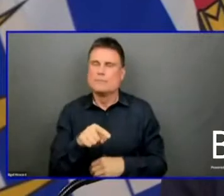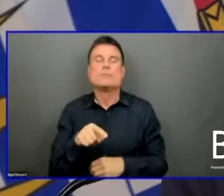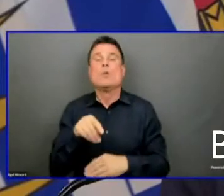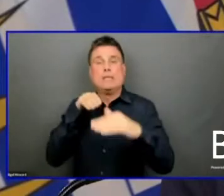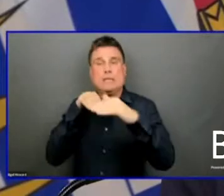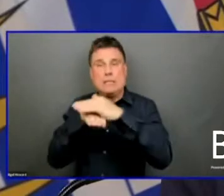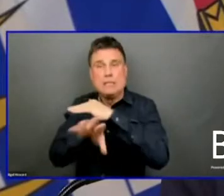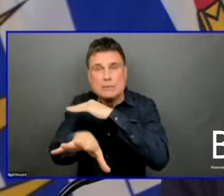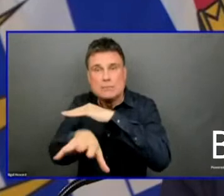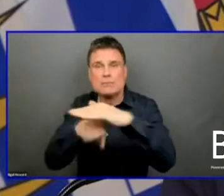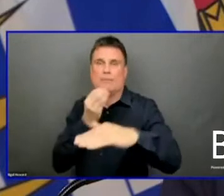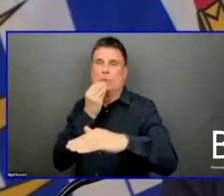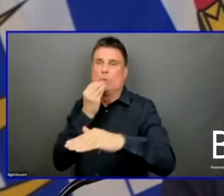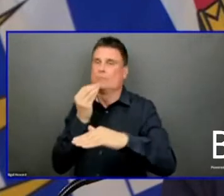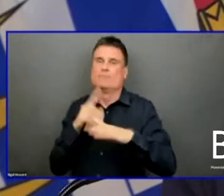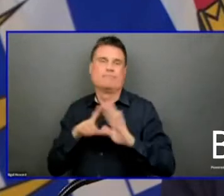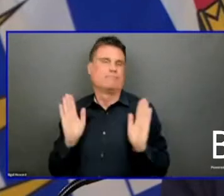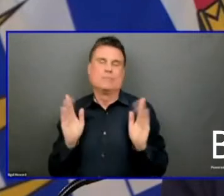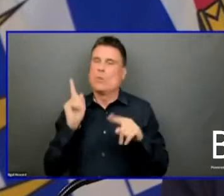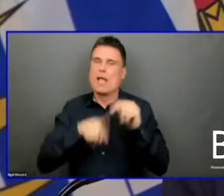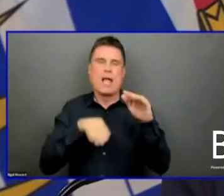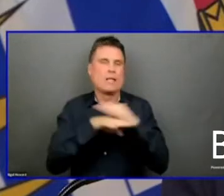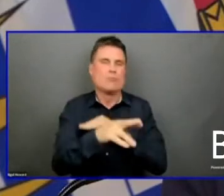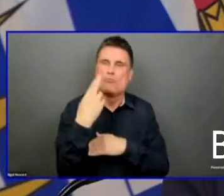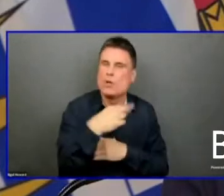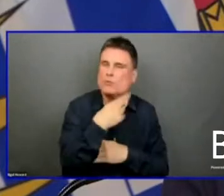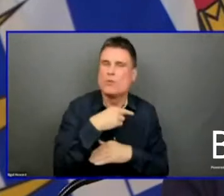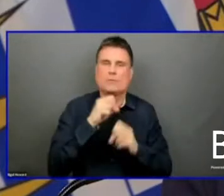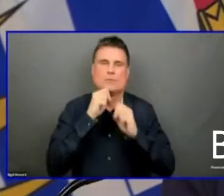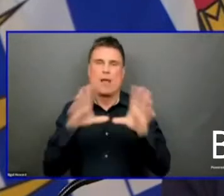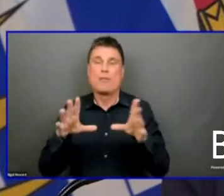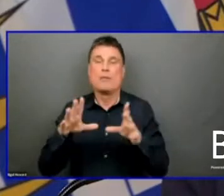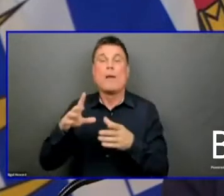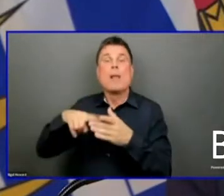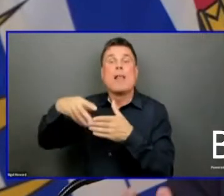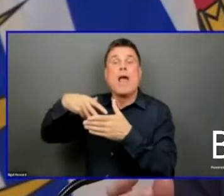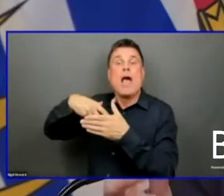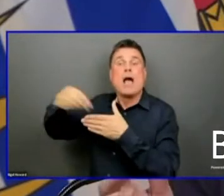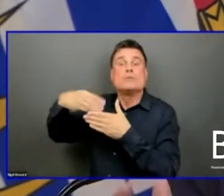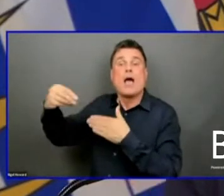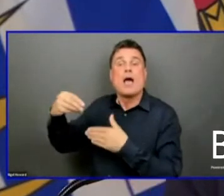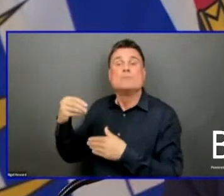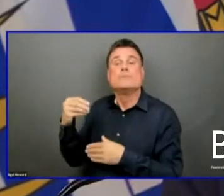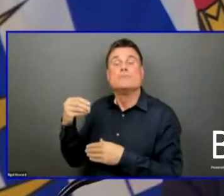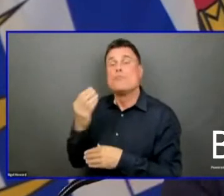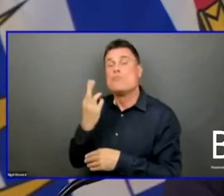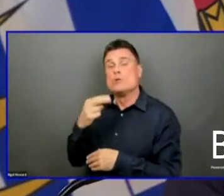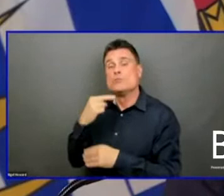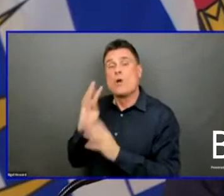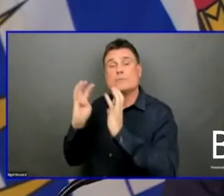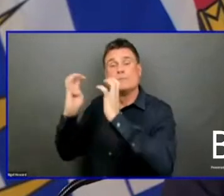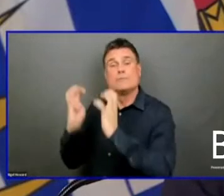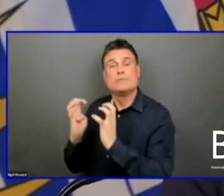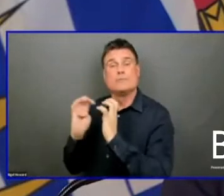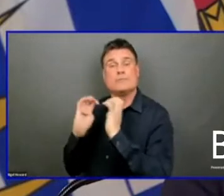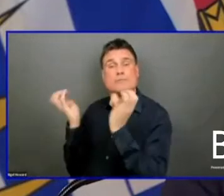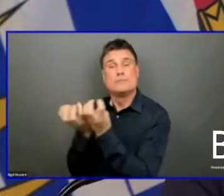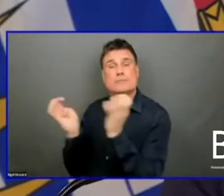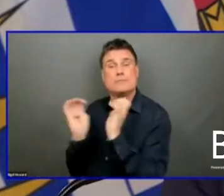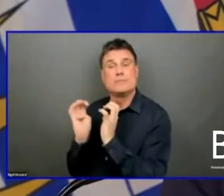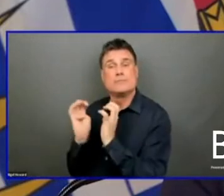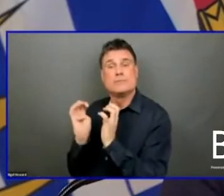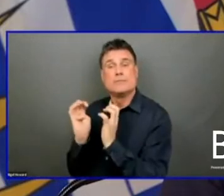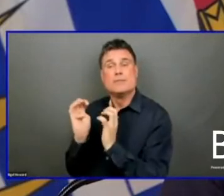if 以 you're 那 sitting 么 on a 现在呢，只 patio 能鼓 with 励在室 somebody 外 right 吃饭 now. The risk is 所以 less though than inside, and